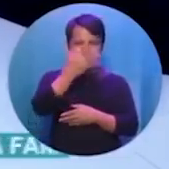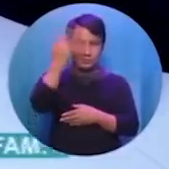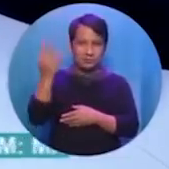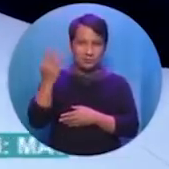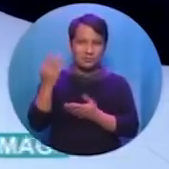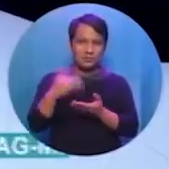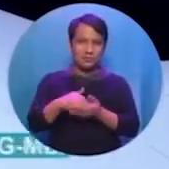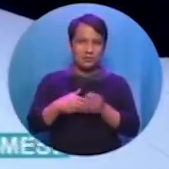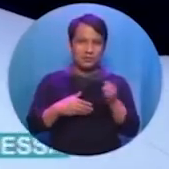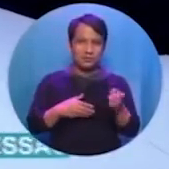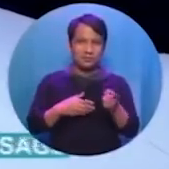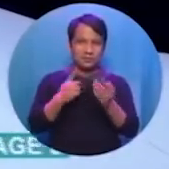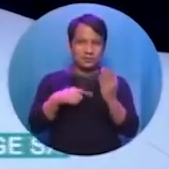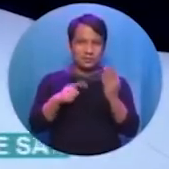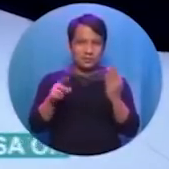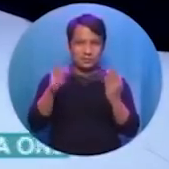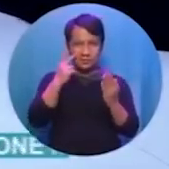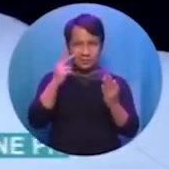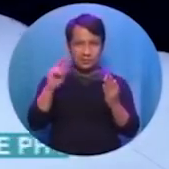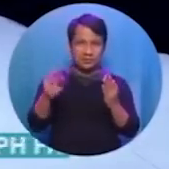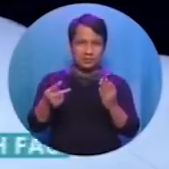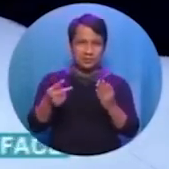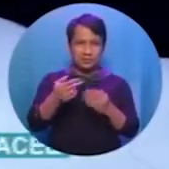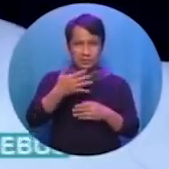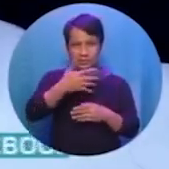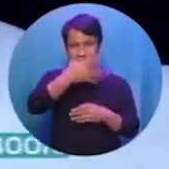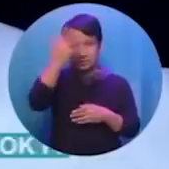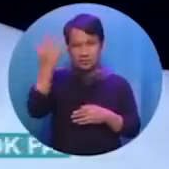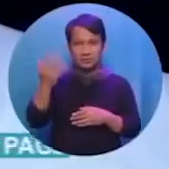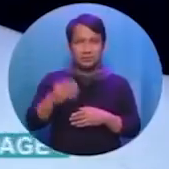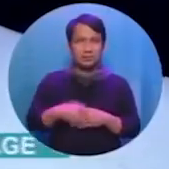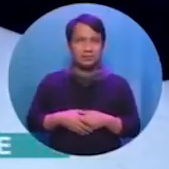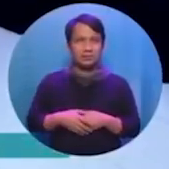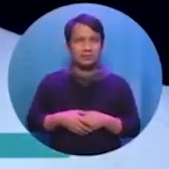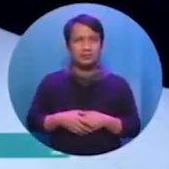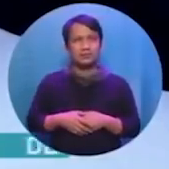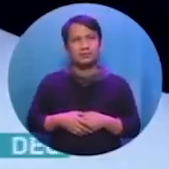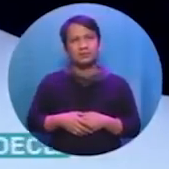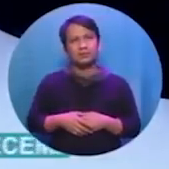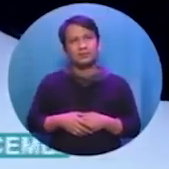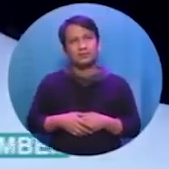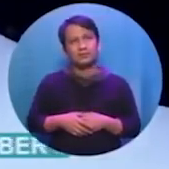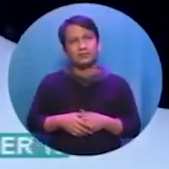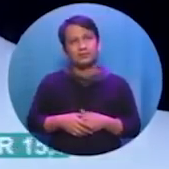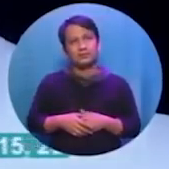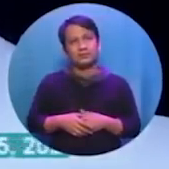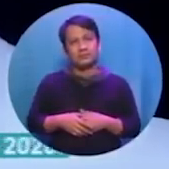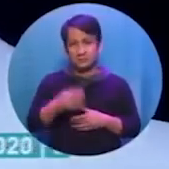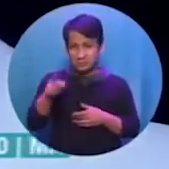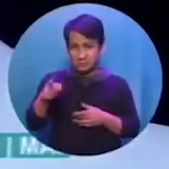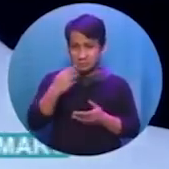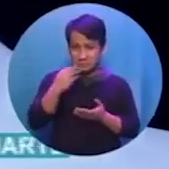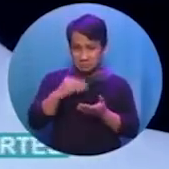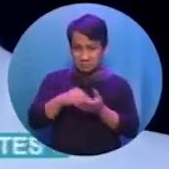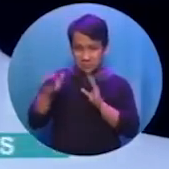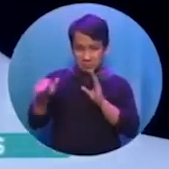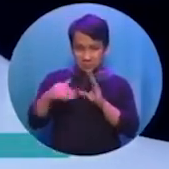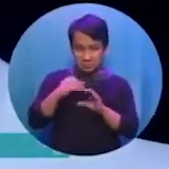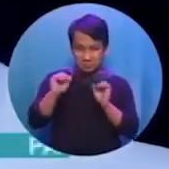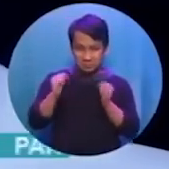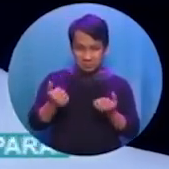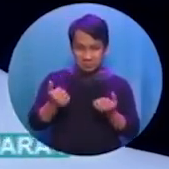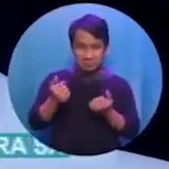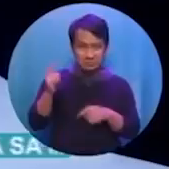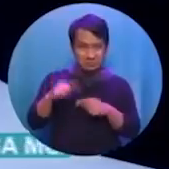Sige. Sige natin, yung pangalawang rainbow. Ayaw nyo? May message kayo sa amin, tapos mamaya,